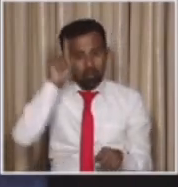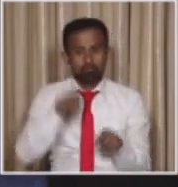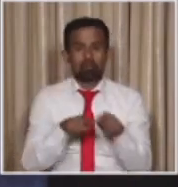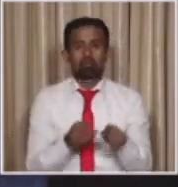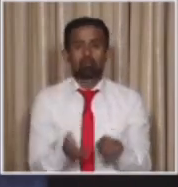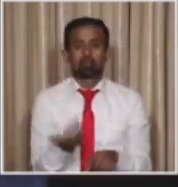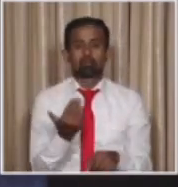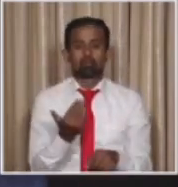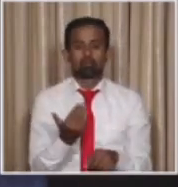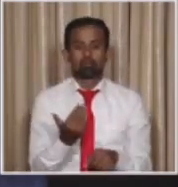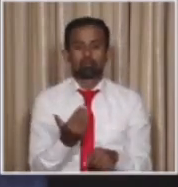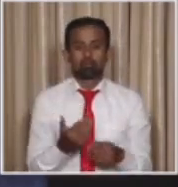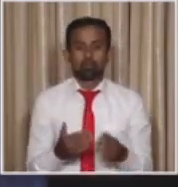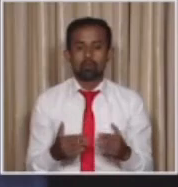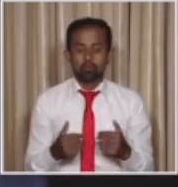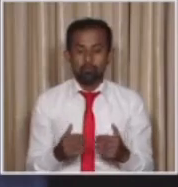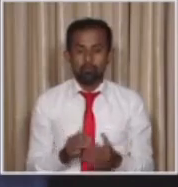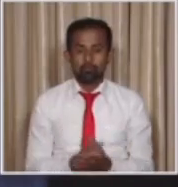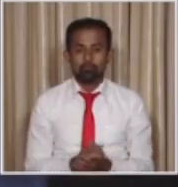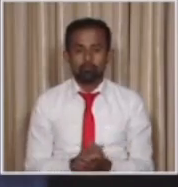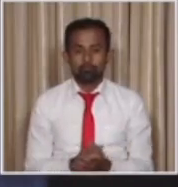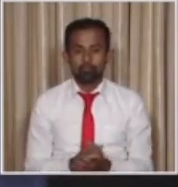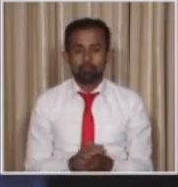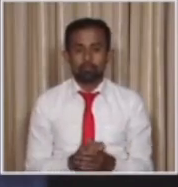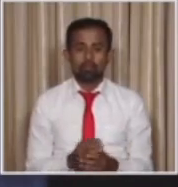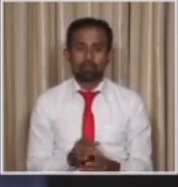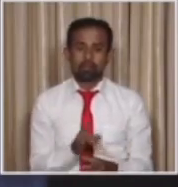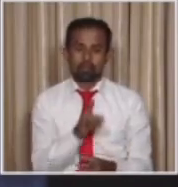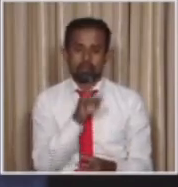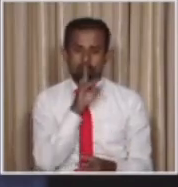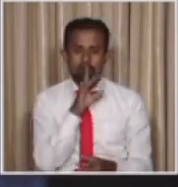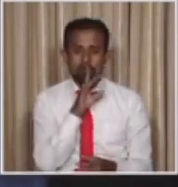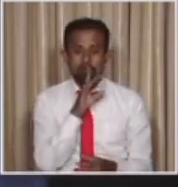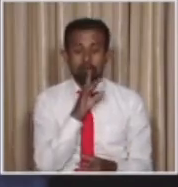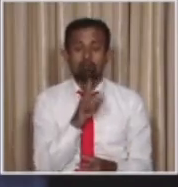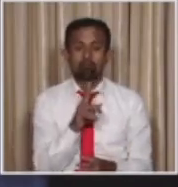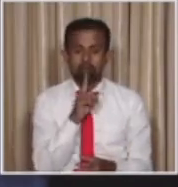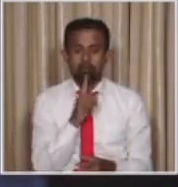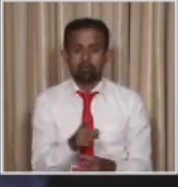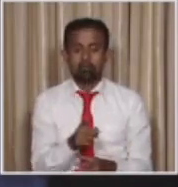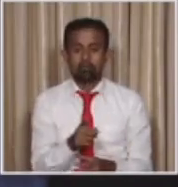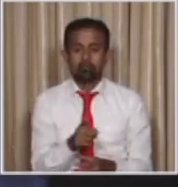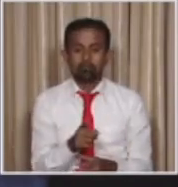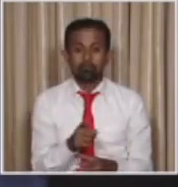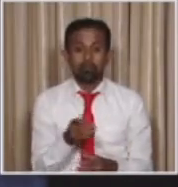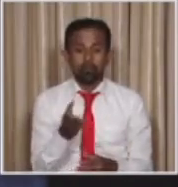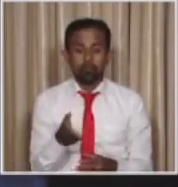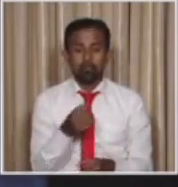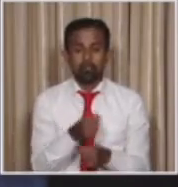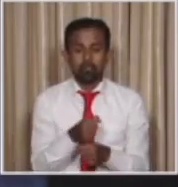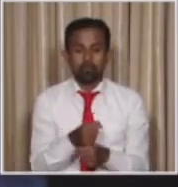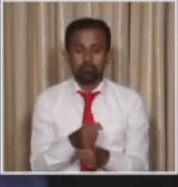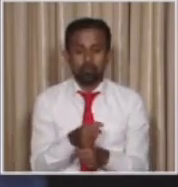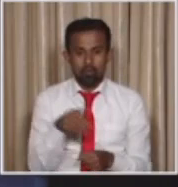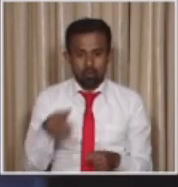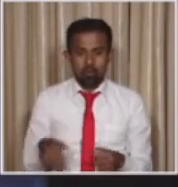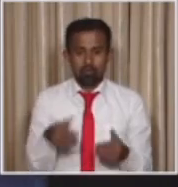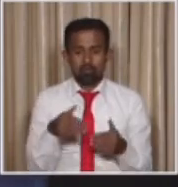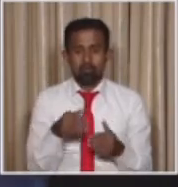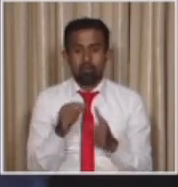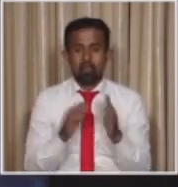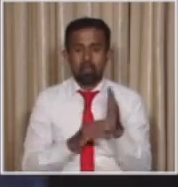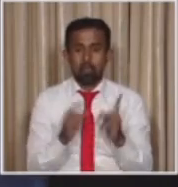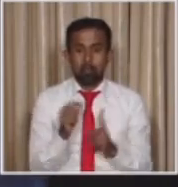වගේම තව හරි විලිලැජ්ජා සහගත දෙයක් දකින්න කරු සභාපතිතුමනි මේ ආණ්ඩුවේ අද ඉන්න